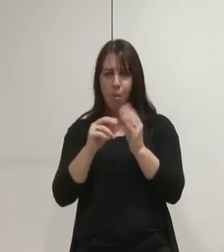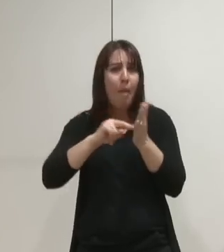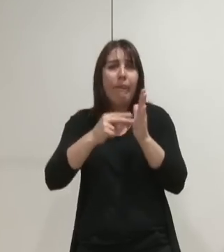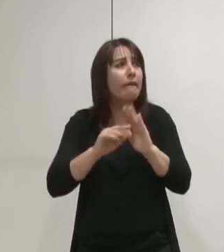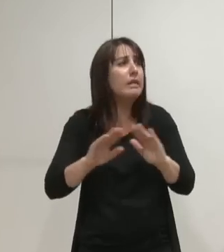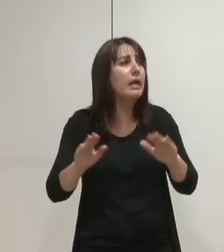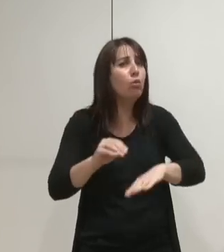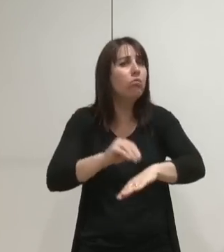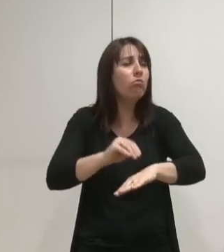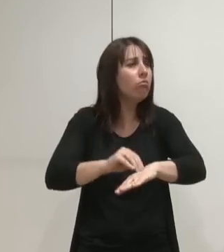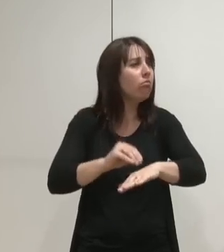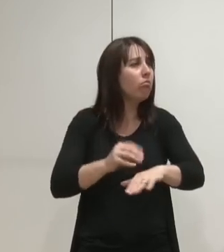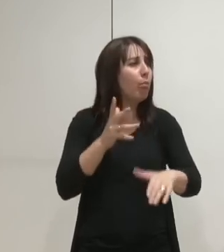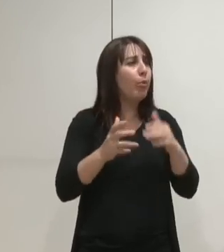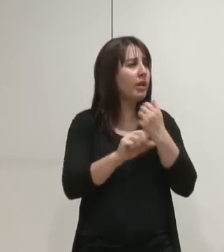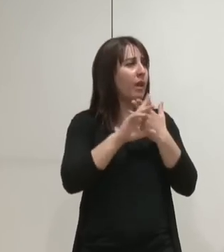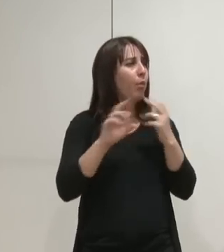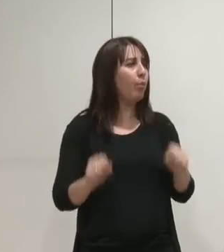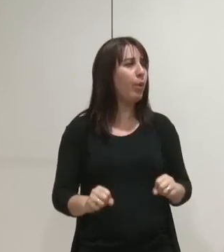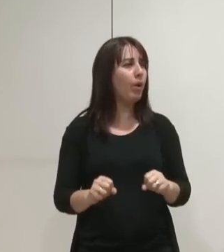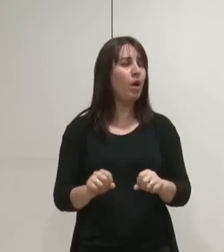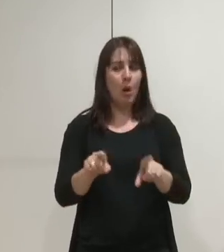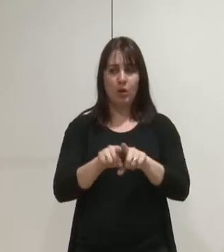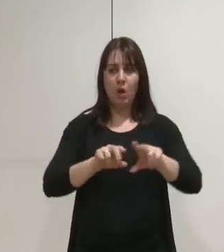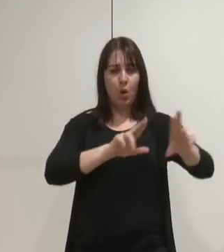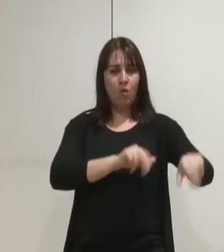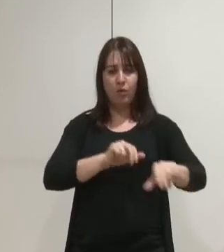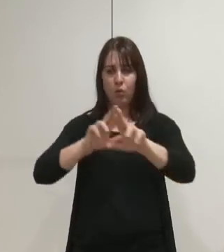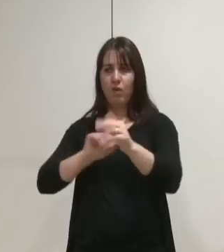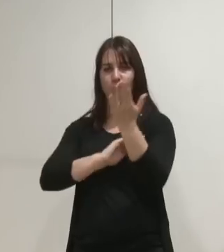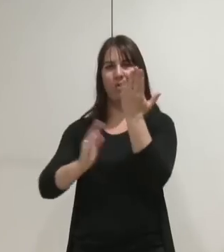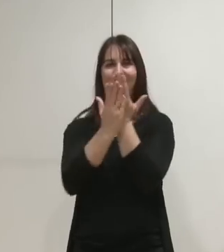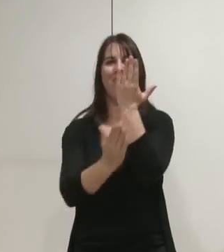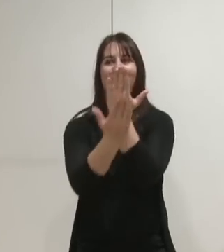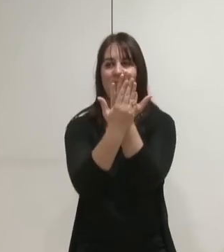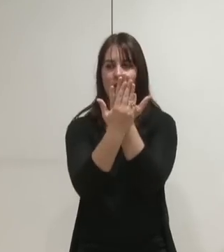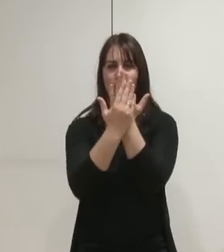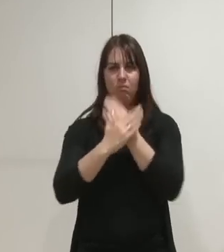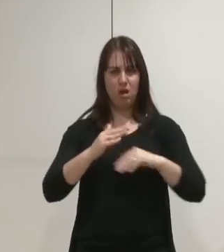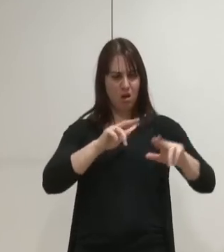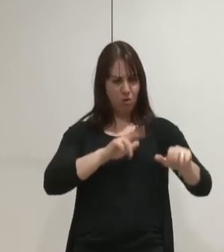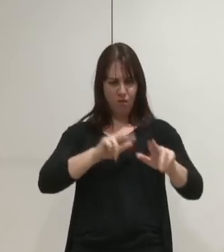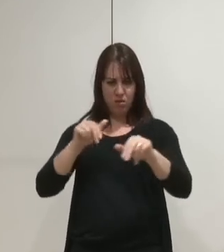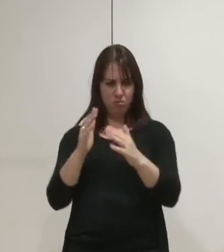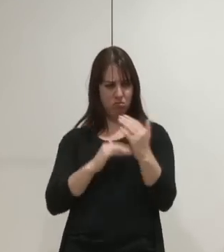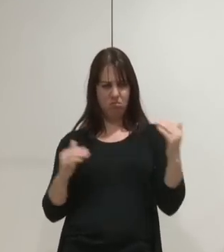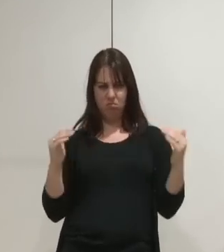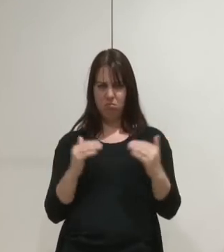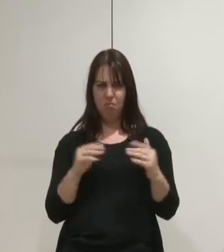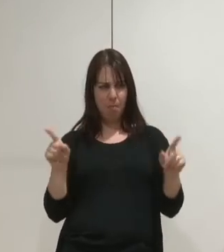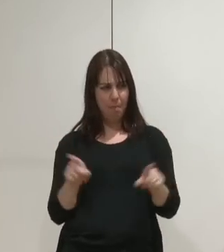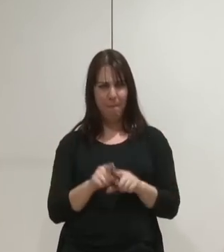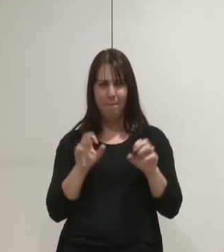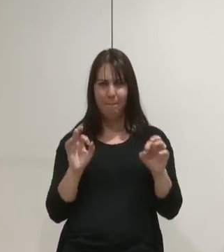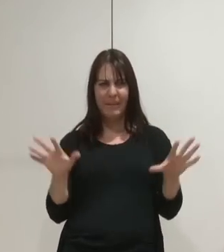que sur lequel vous pourrez répondre de la même façon il y a deux conventions qui suivent mais les deux conventions elles sont identiques et